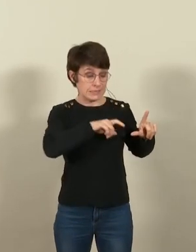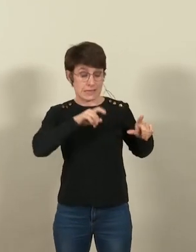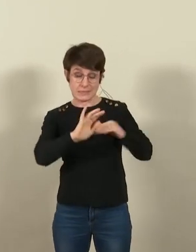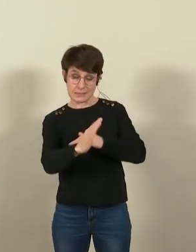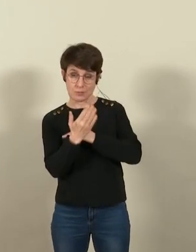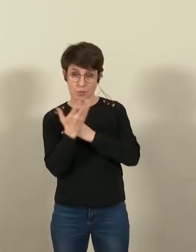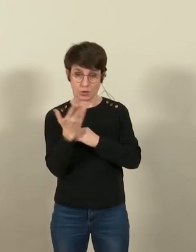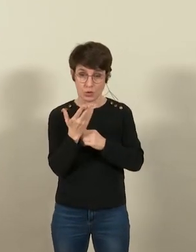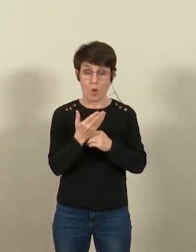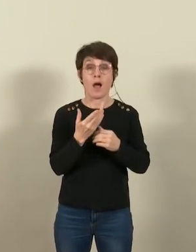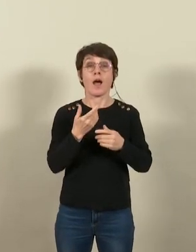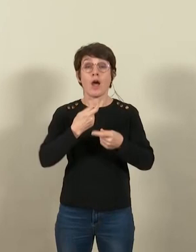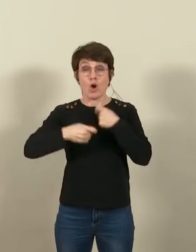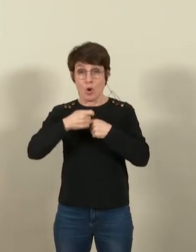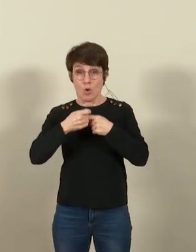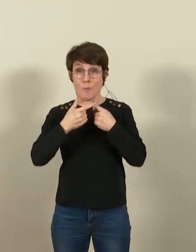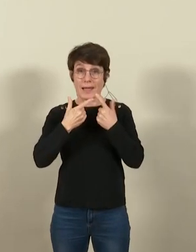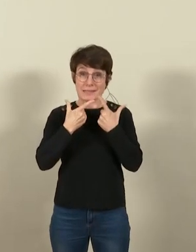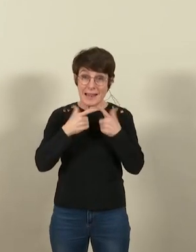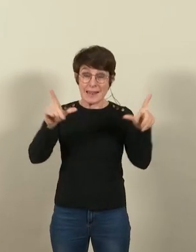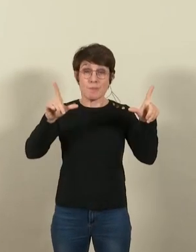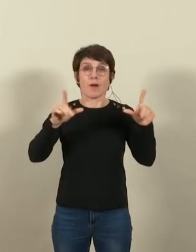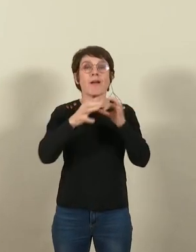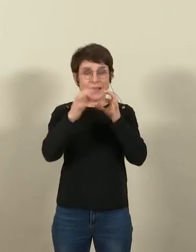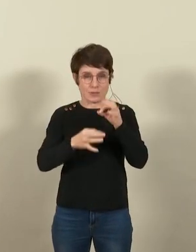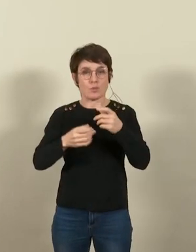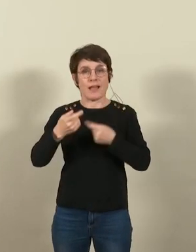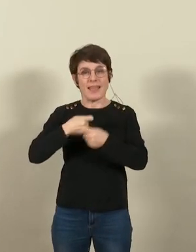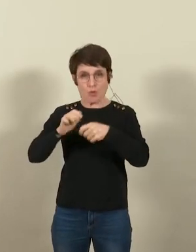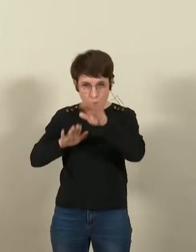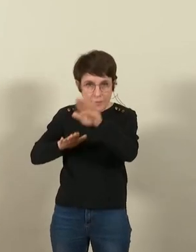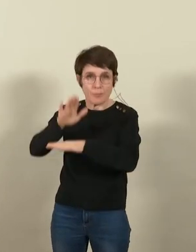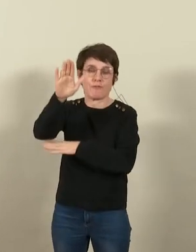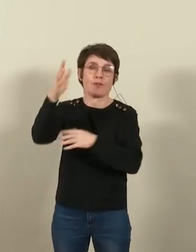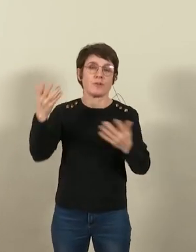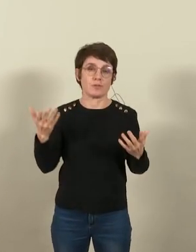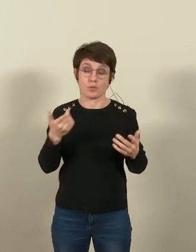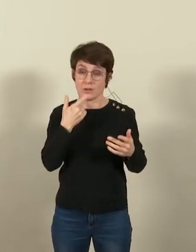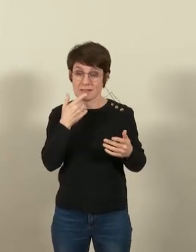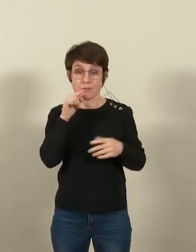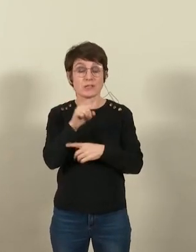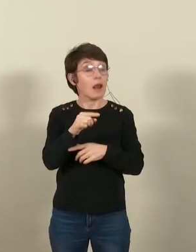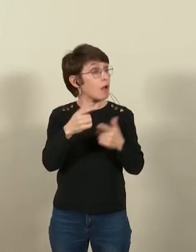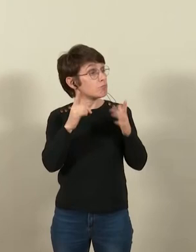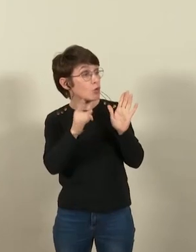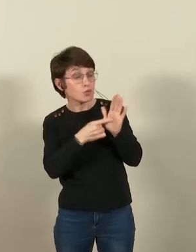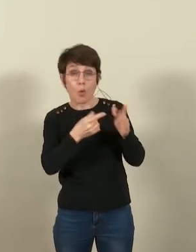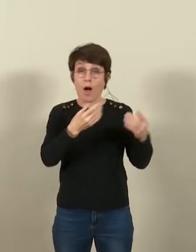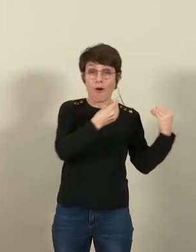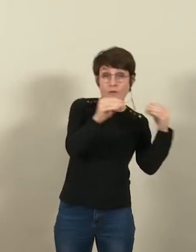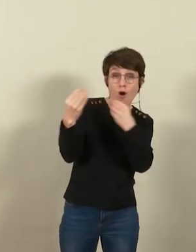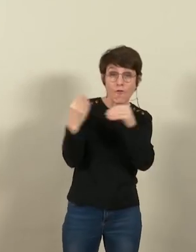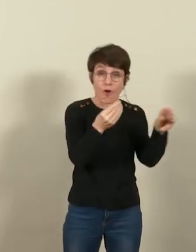libéralisation du commerce et croissance économique les politiques commerciale libéral celle qui garantissent la circulation sans